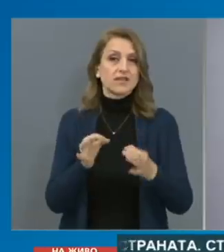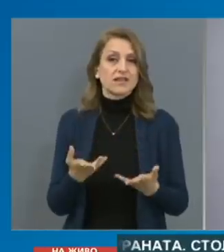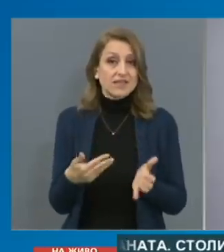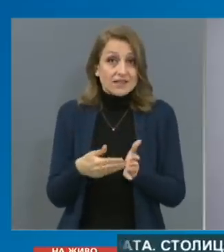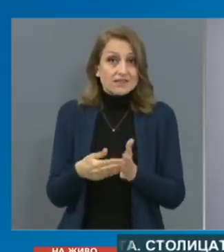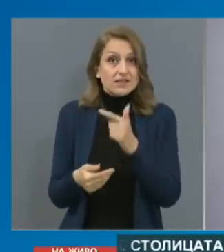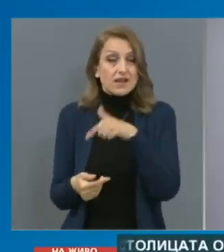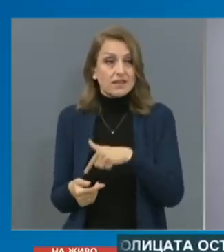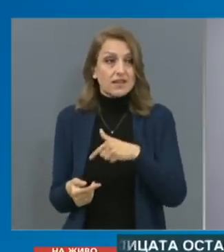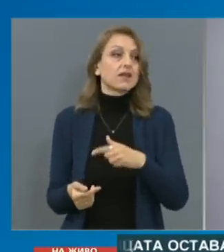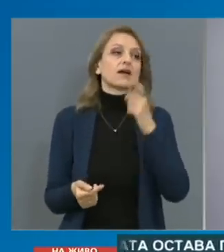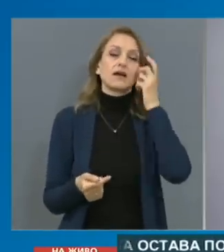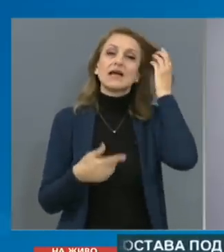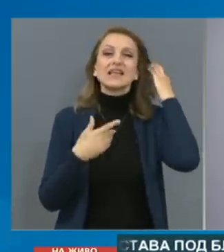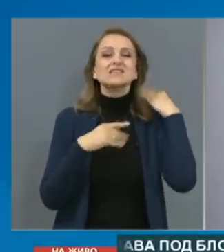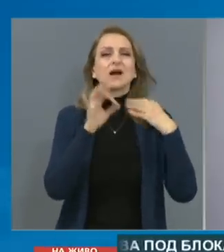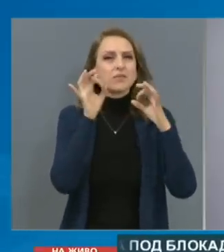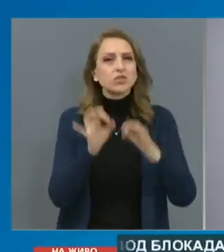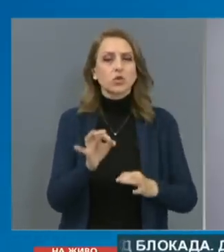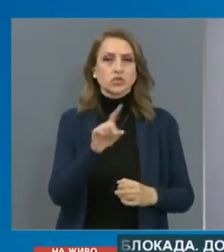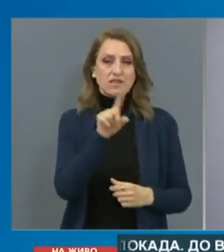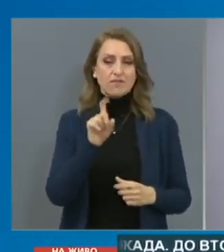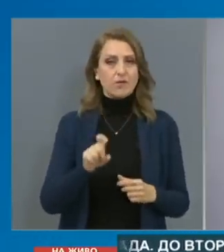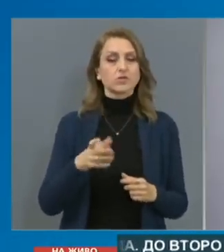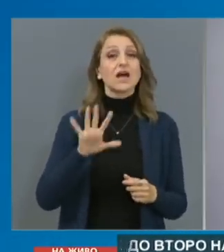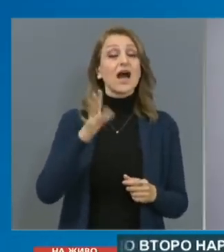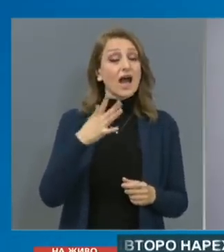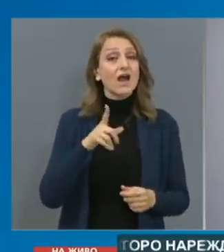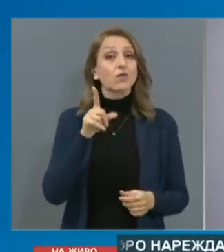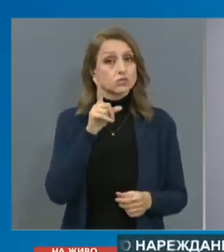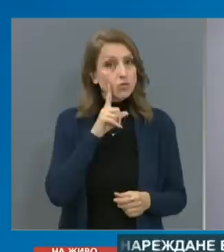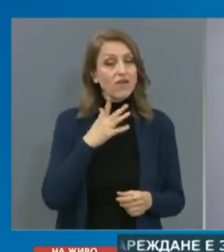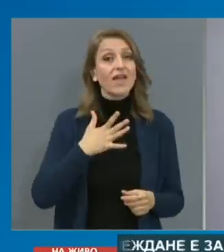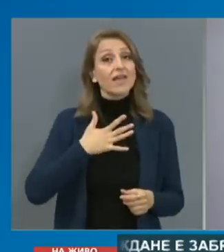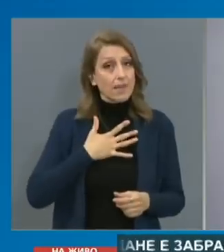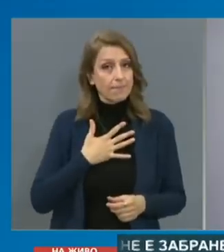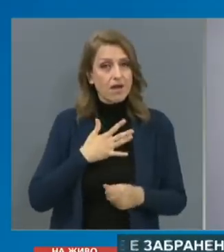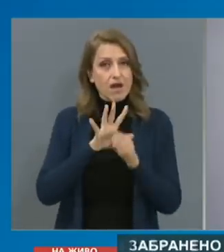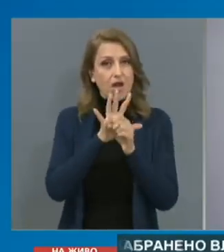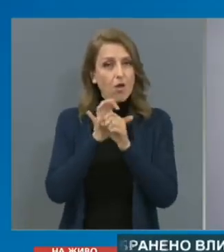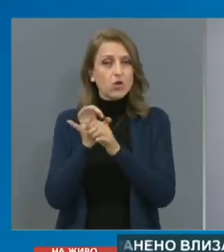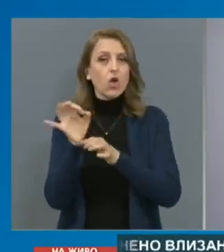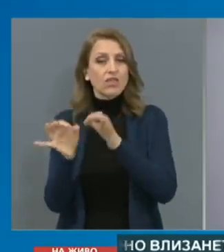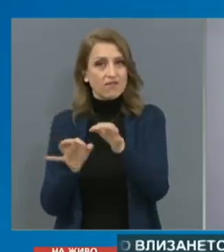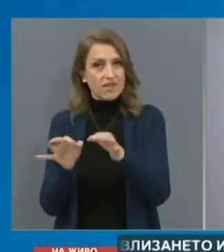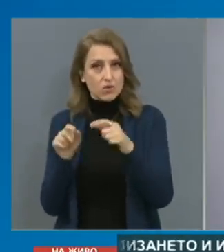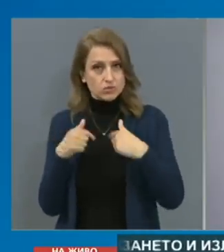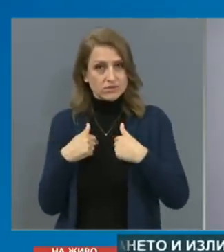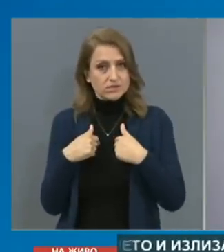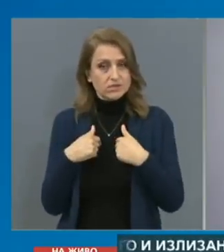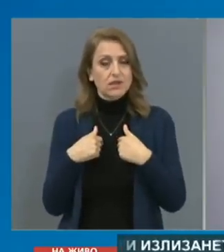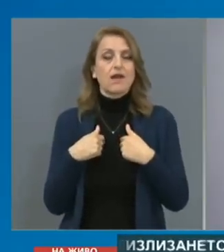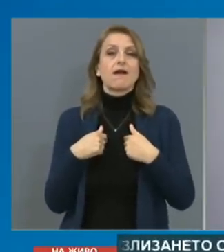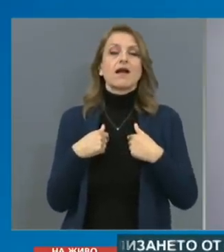Да си задам по-конкретно въпроса. Ако човек е с симптоми на коронавирус, кой трябва да